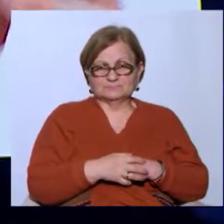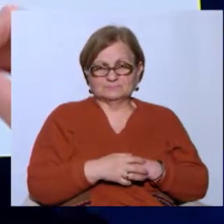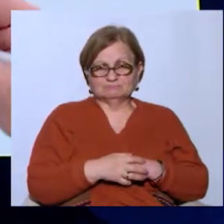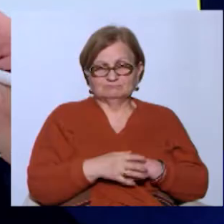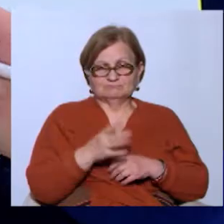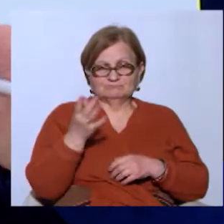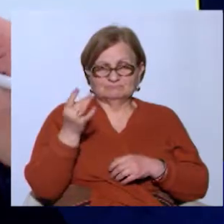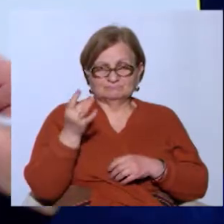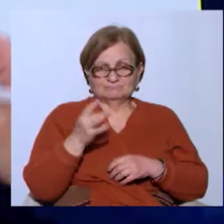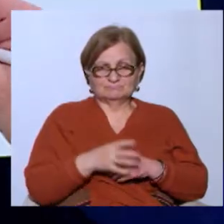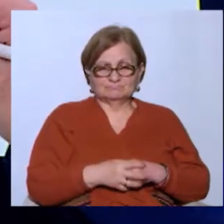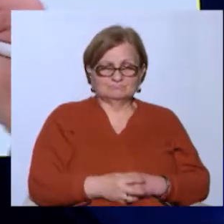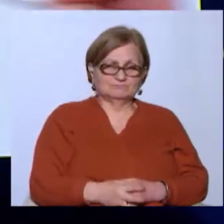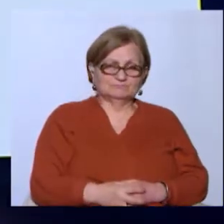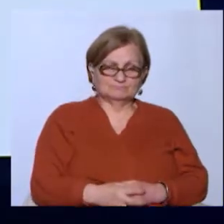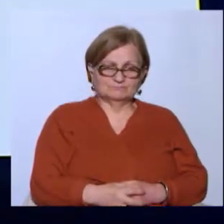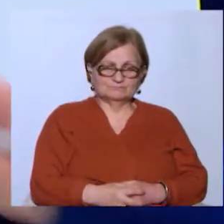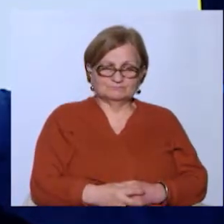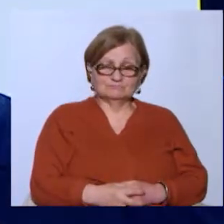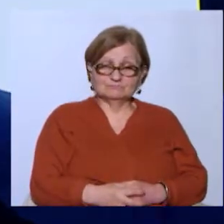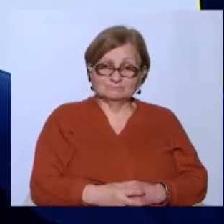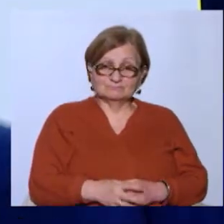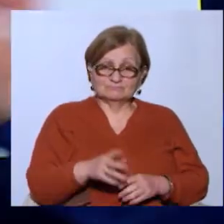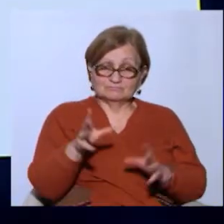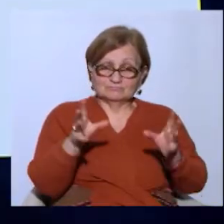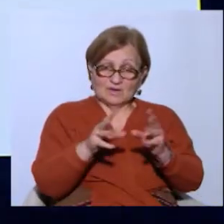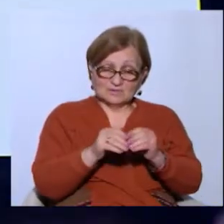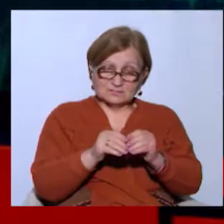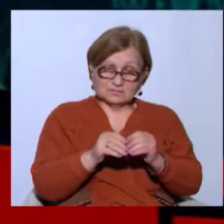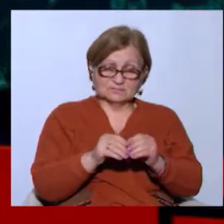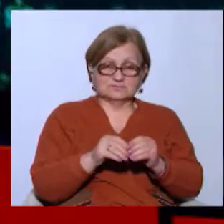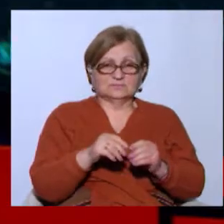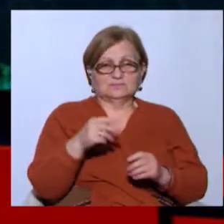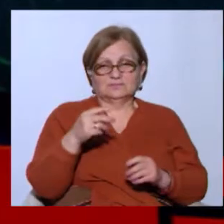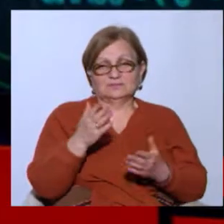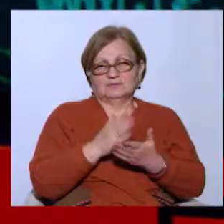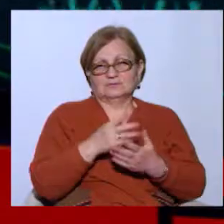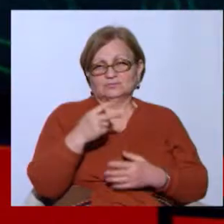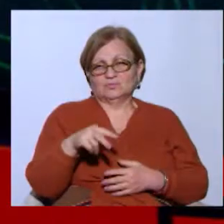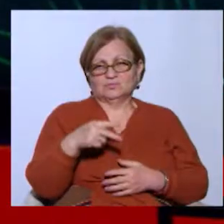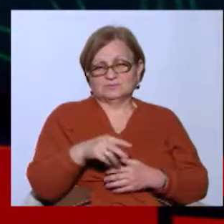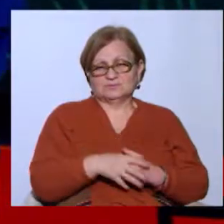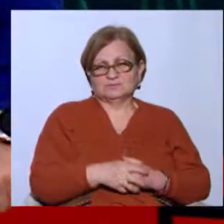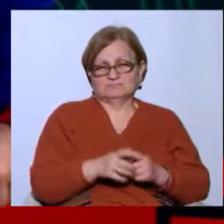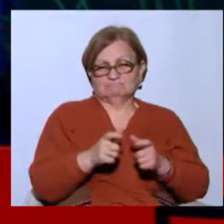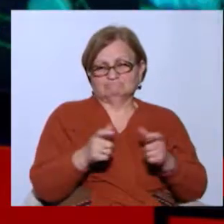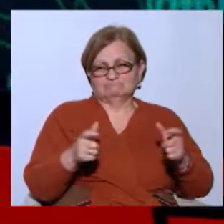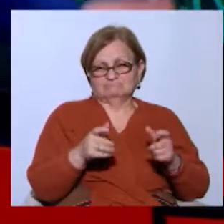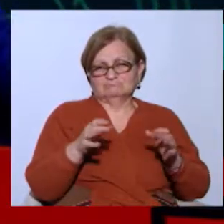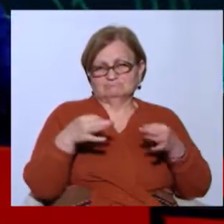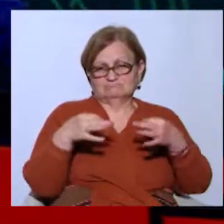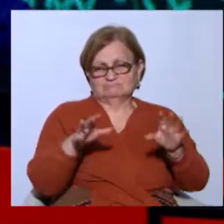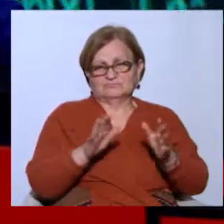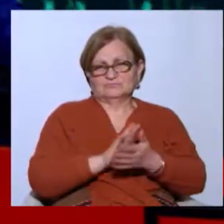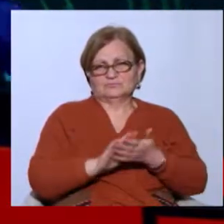ჩოგბურთის ბურთი ღირდა 5 ლარი. ერთად, რა თქმა უნდა, არის 20 ლარი და